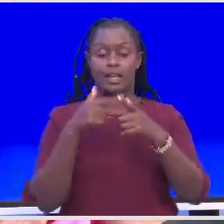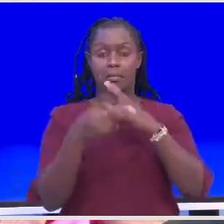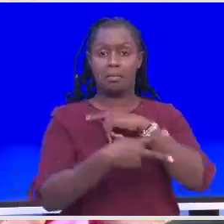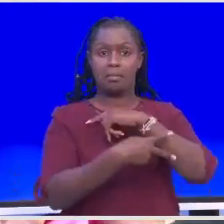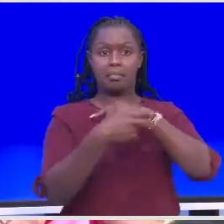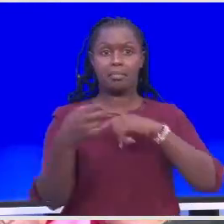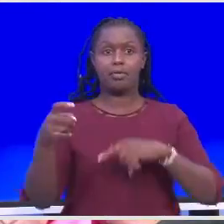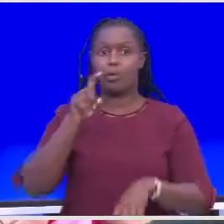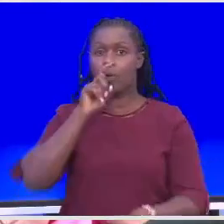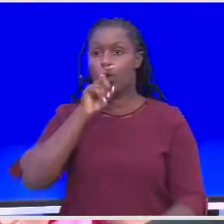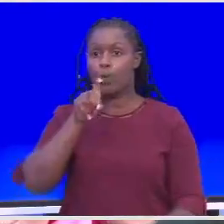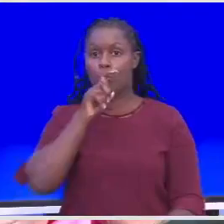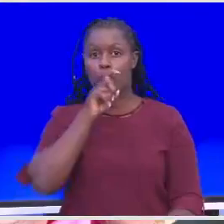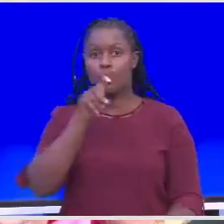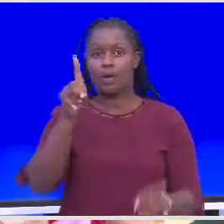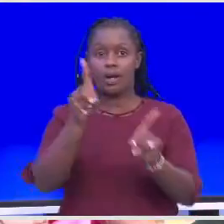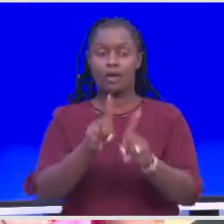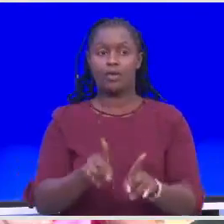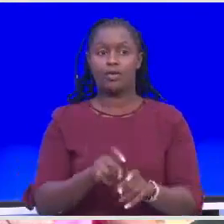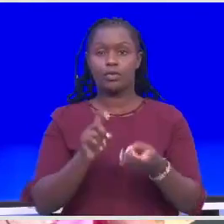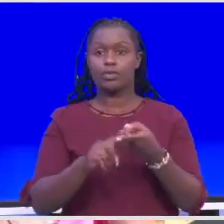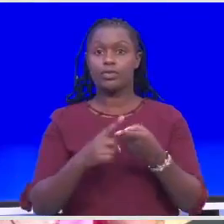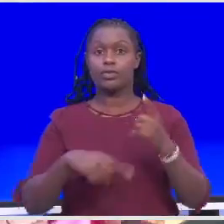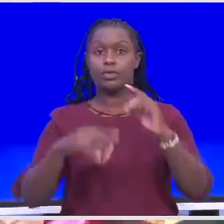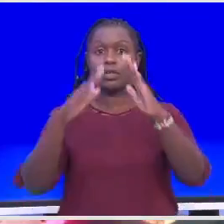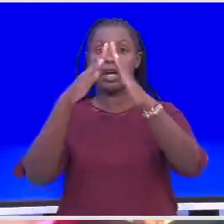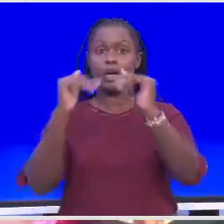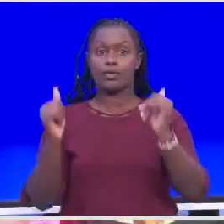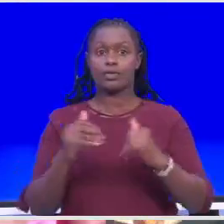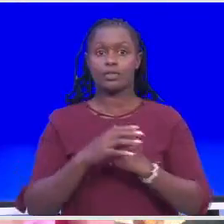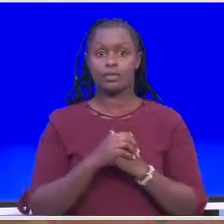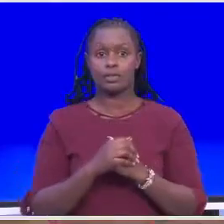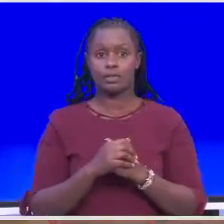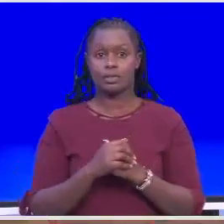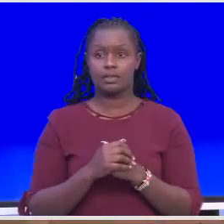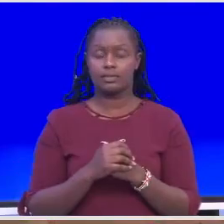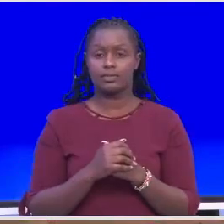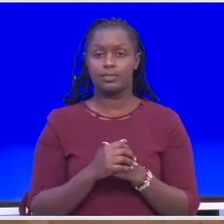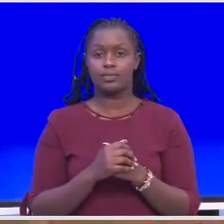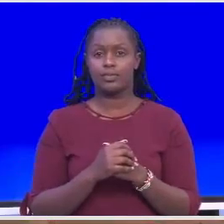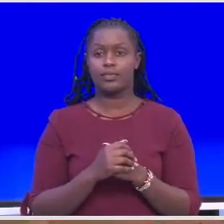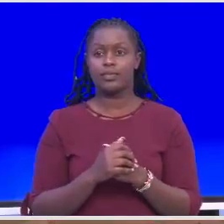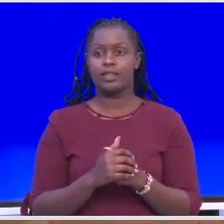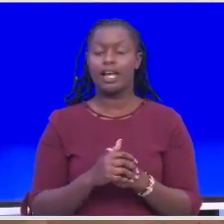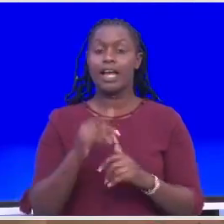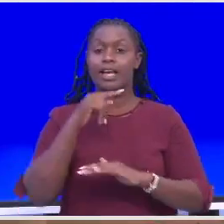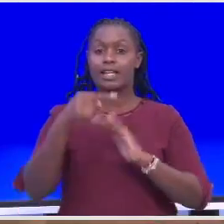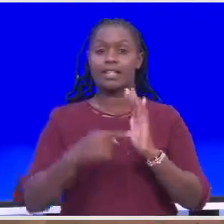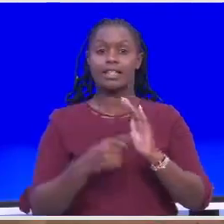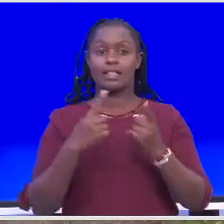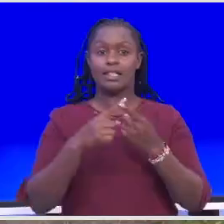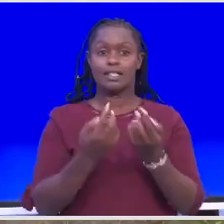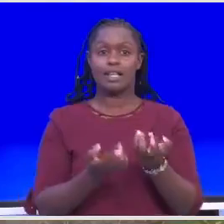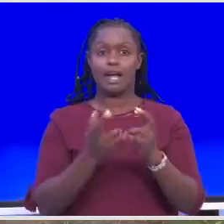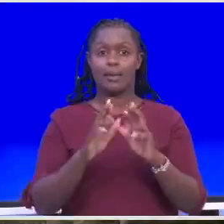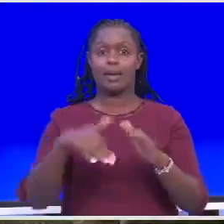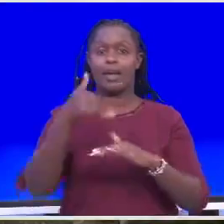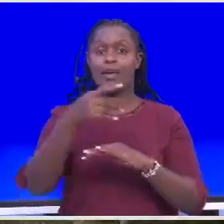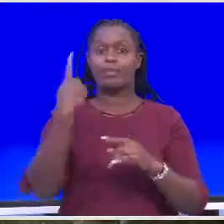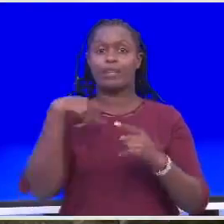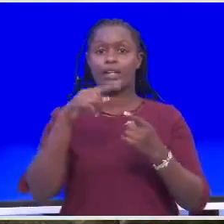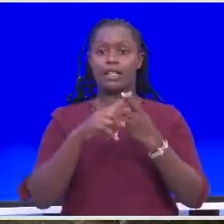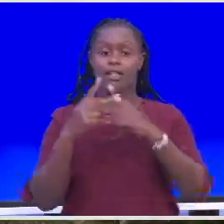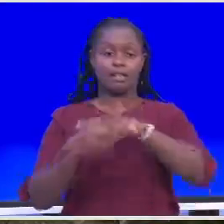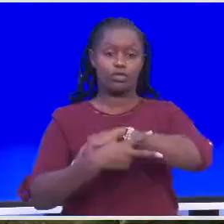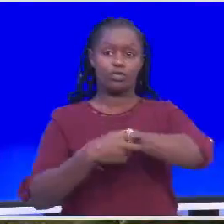kuku ndio zimesababisha nyumba za boma hizi tatu sikachomwa. Ghadhabu hiyo inatokana na wezi hao kuiba katika shule ya msingi ya